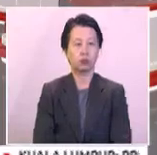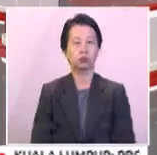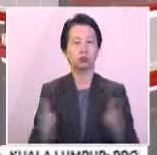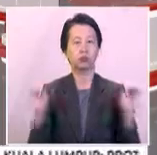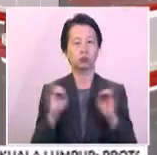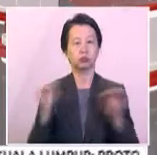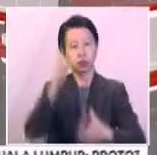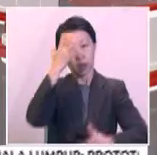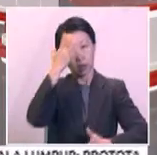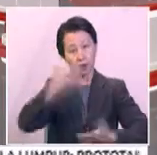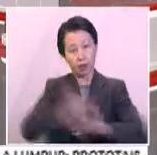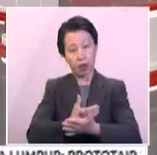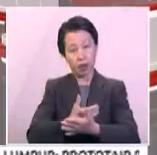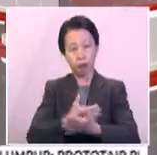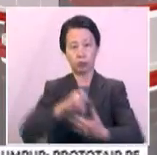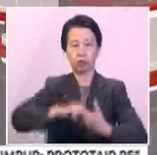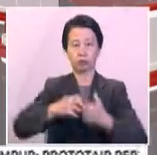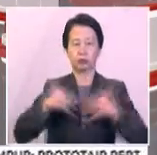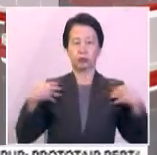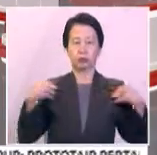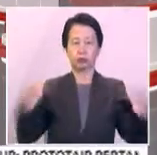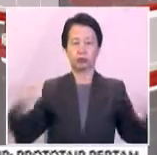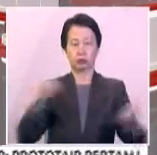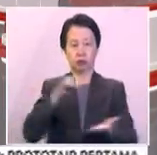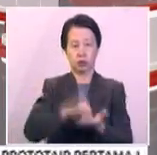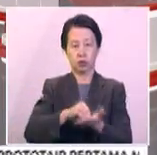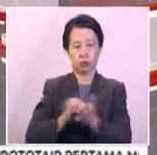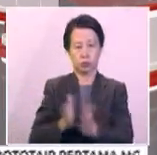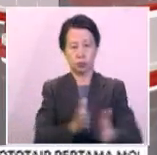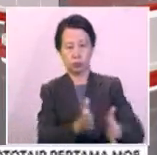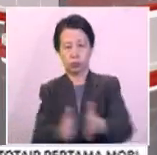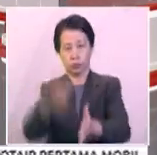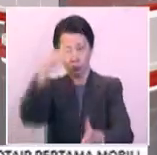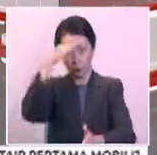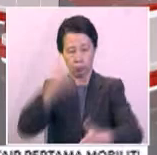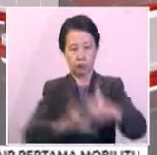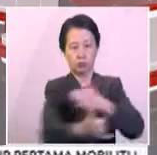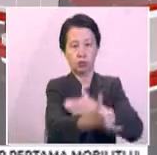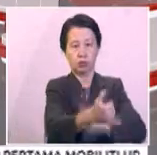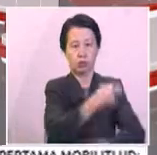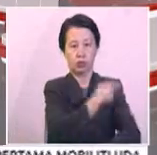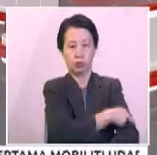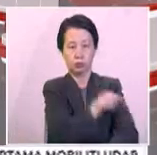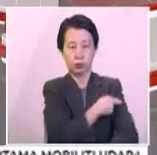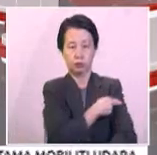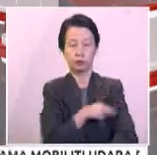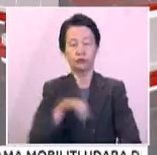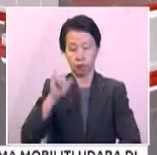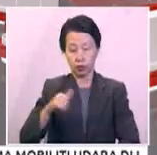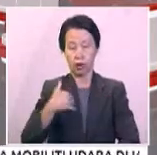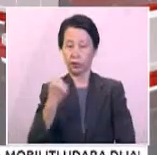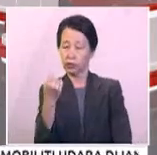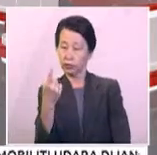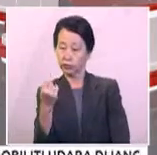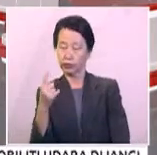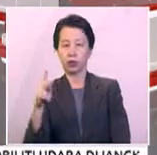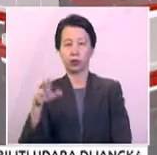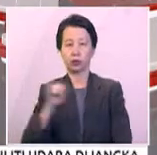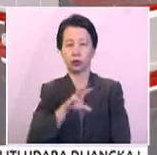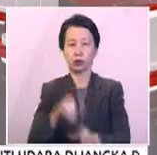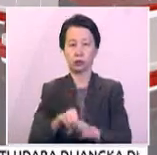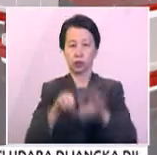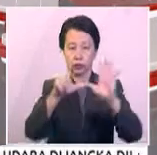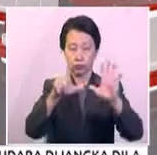Tiada pesakit baharu akibat gangguan kesihatan di Pasir Gudang dimasukkan ke ward. Ya, meskipun terdapat 11 kes membabitkan